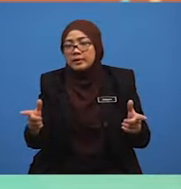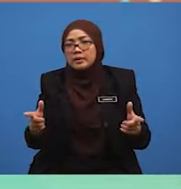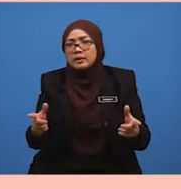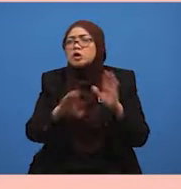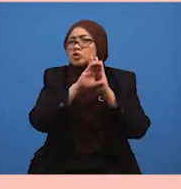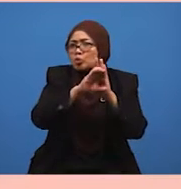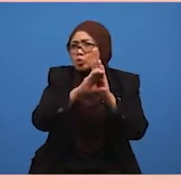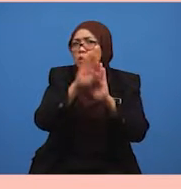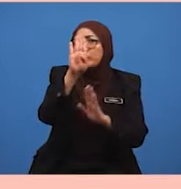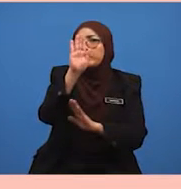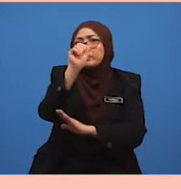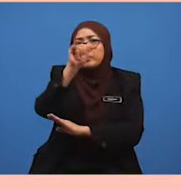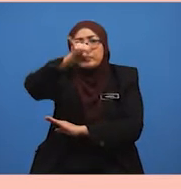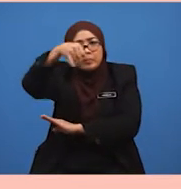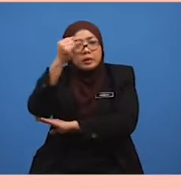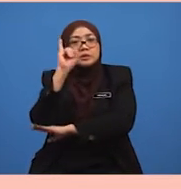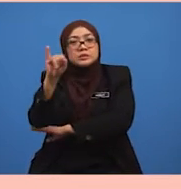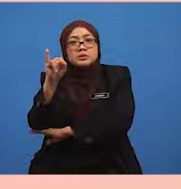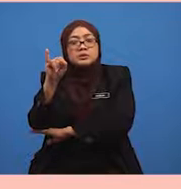ialah